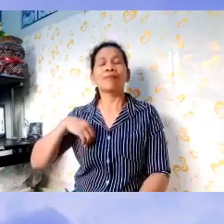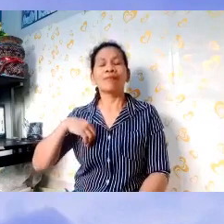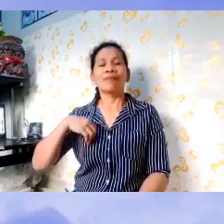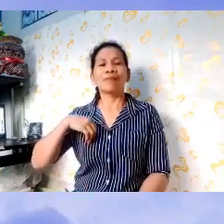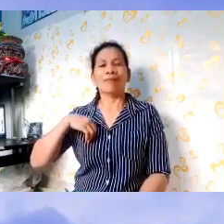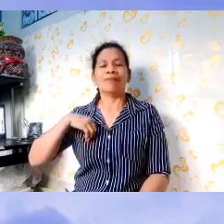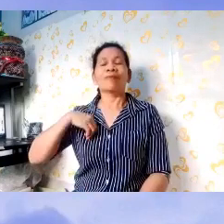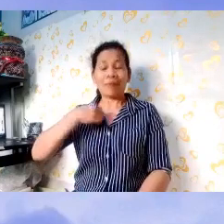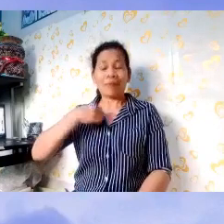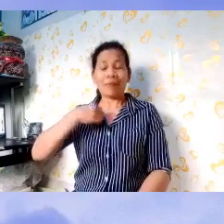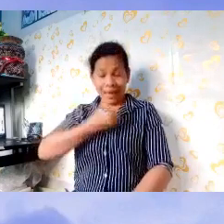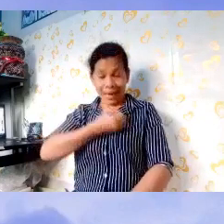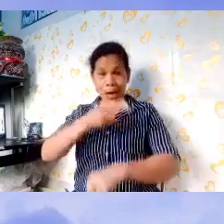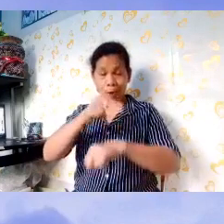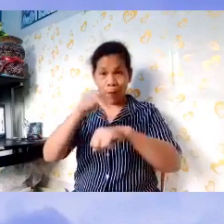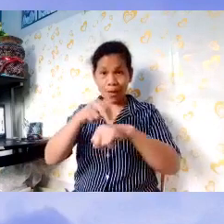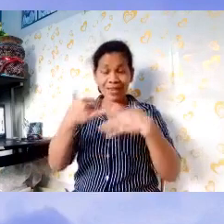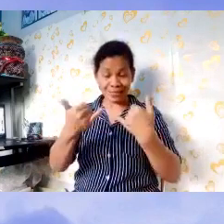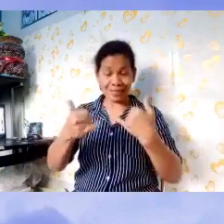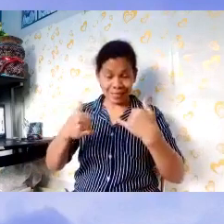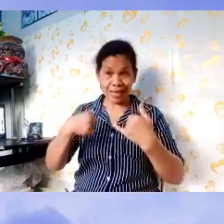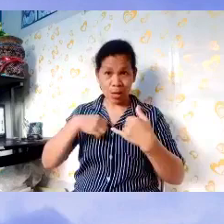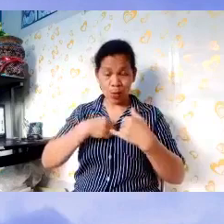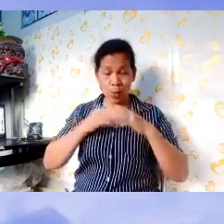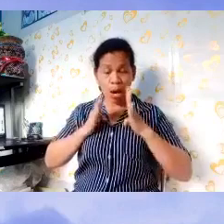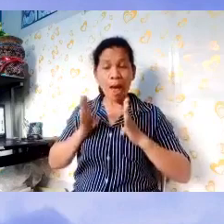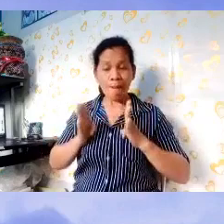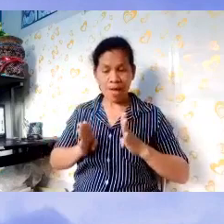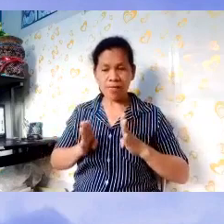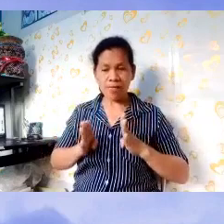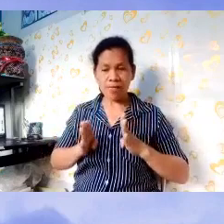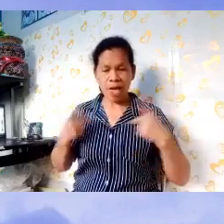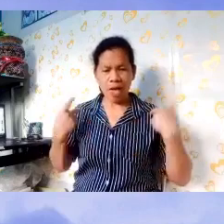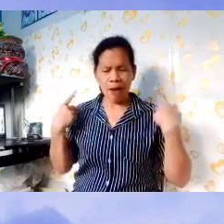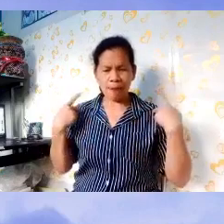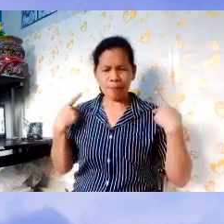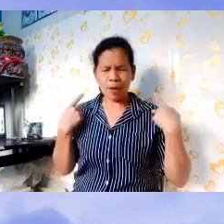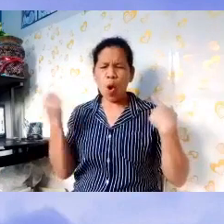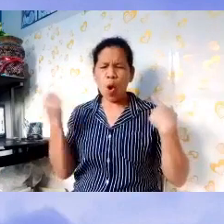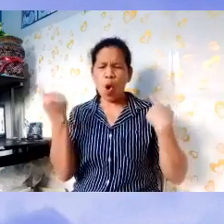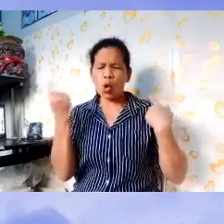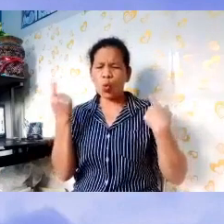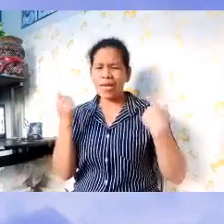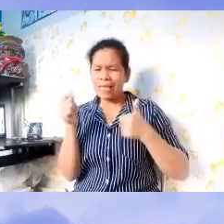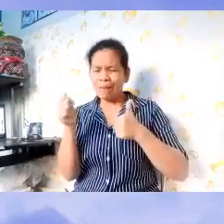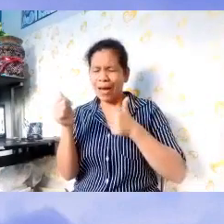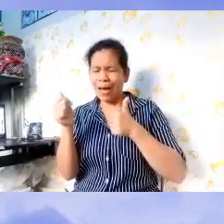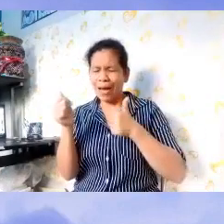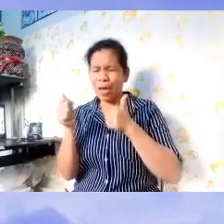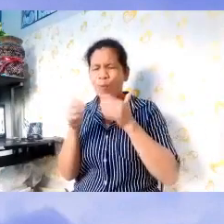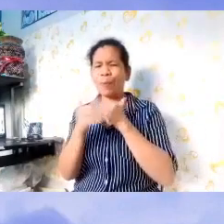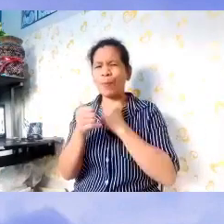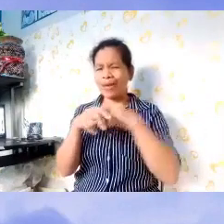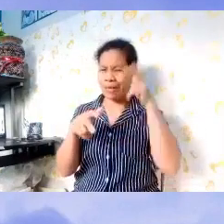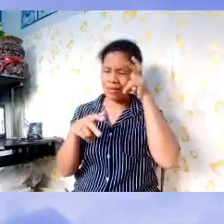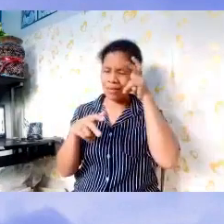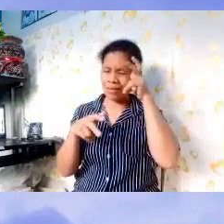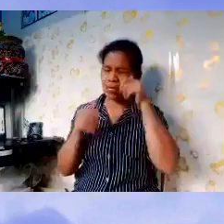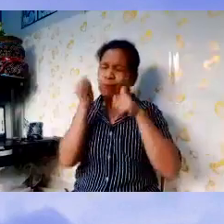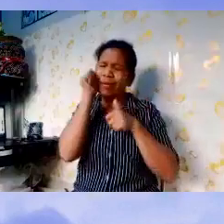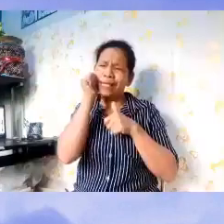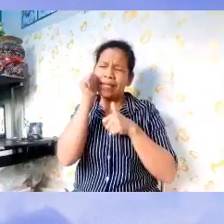kadiliman. At alam nyo po ay sa laban na ito, mga kapatid, ay araw-araw.